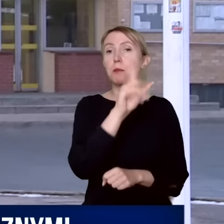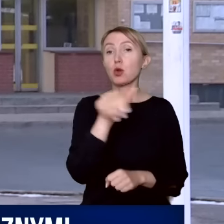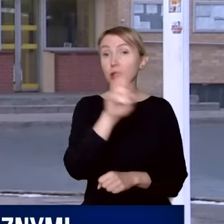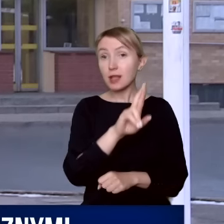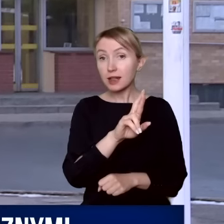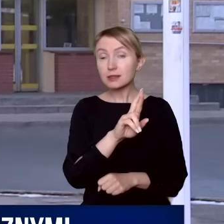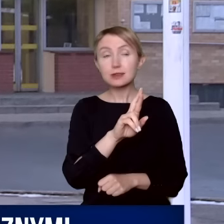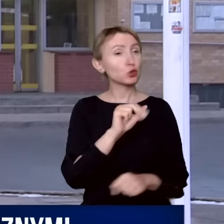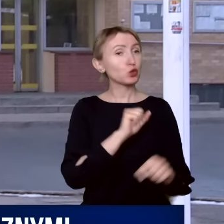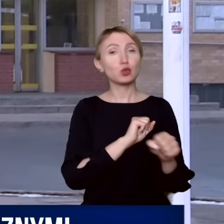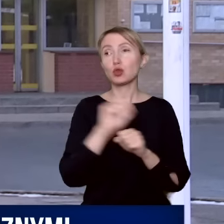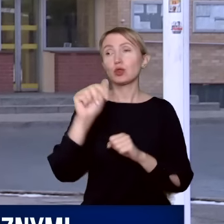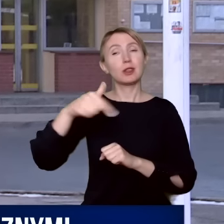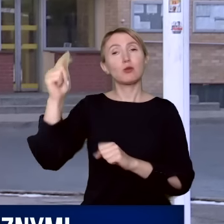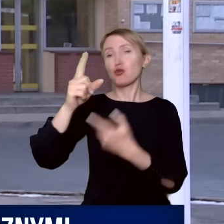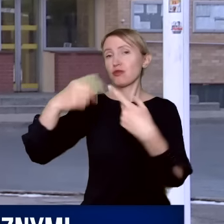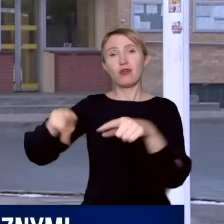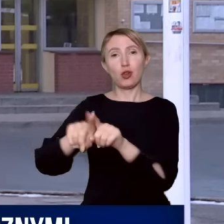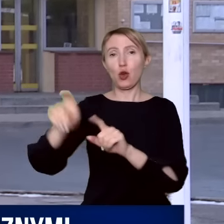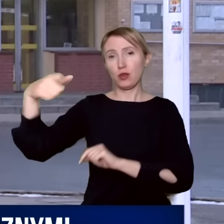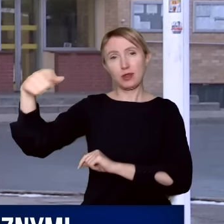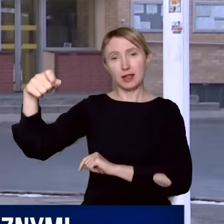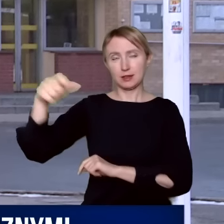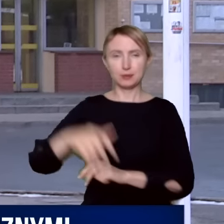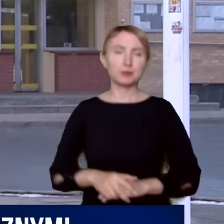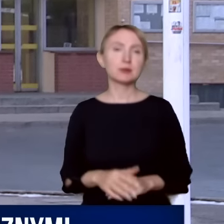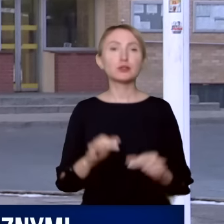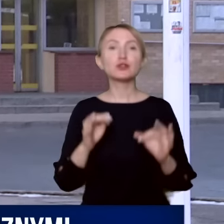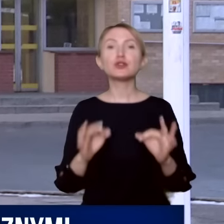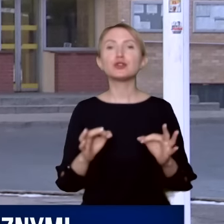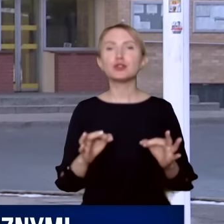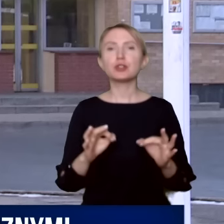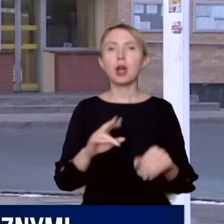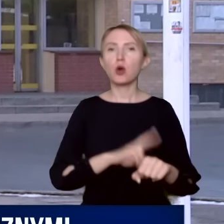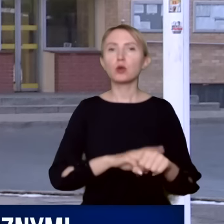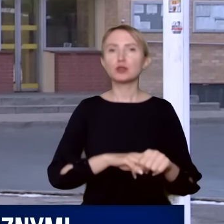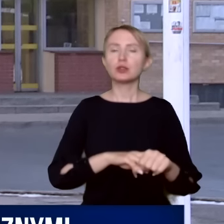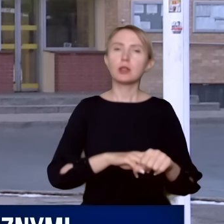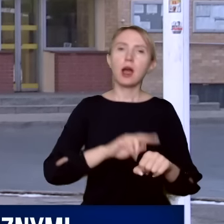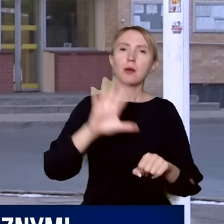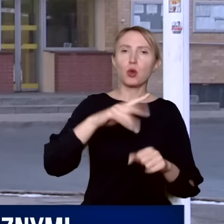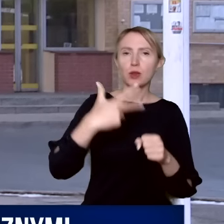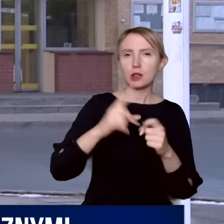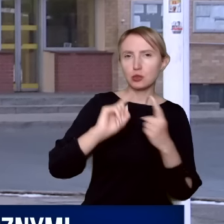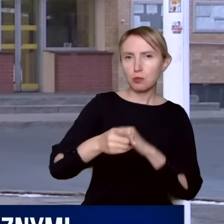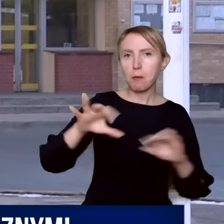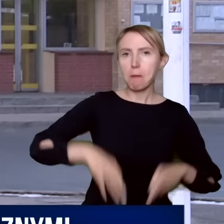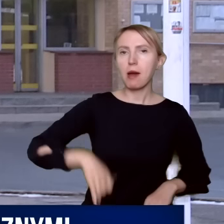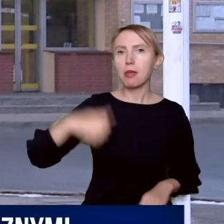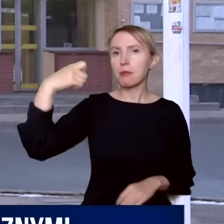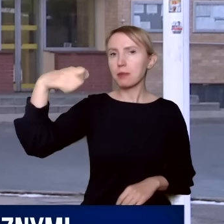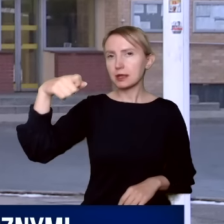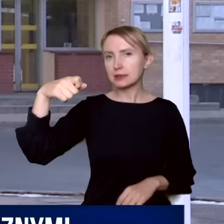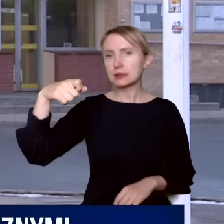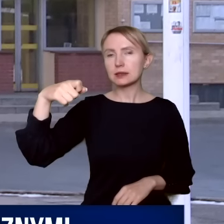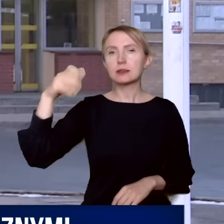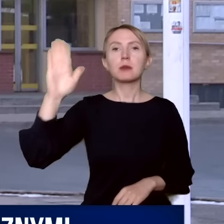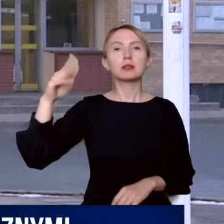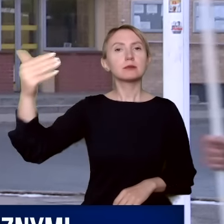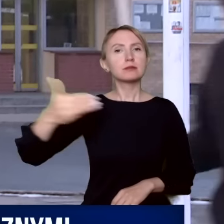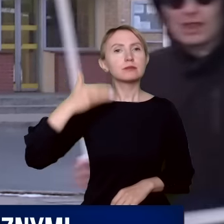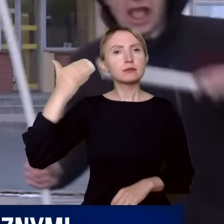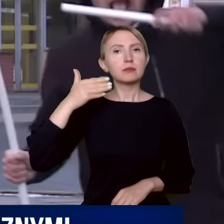nie jest dla pana prezydenta wiążąca. Dzisiaj po godzinie 17.30 pan prezydent wystąpi z orędziem